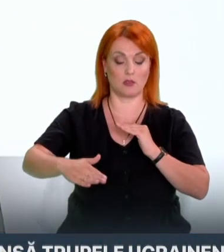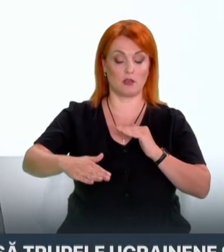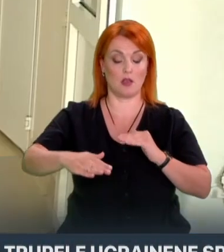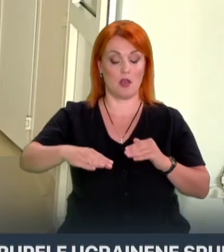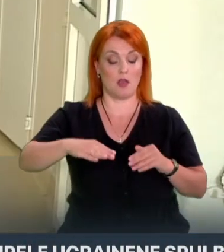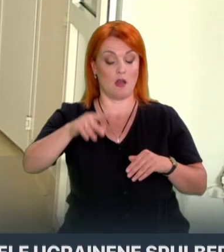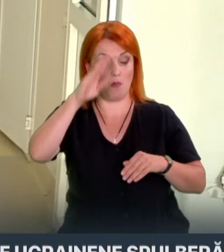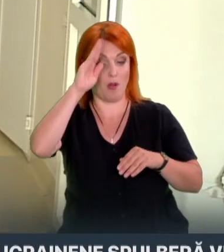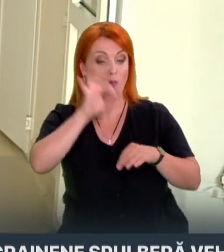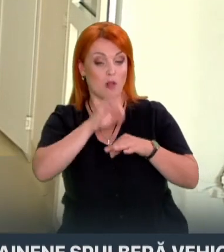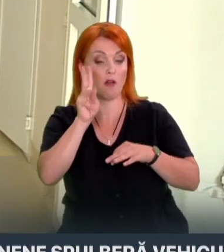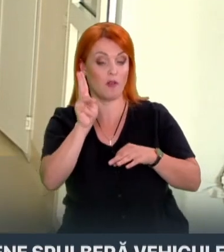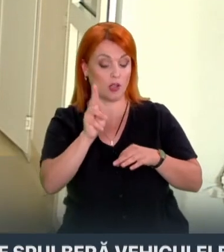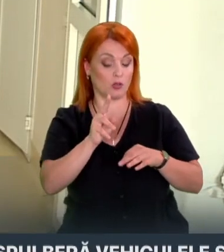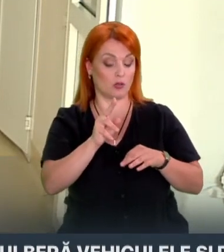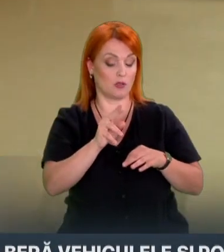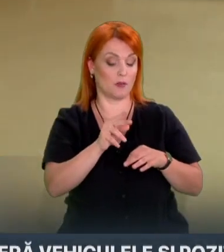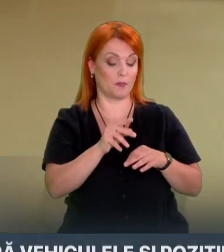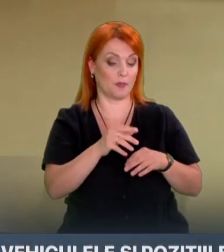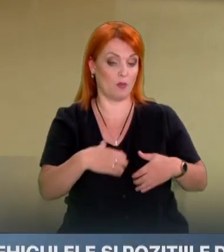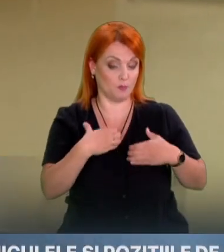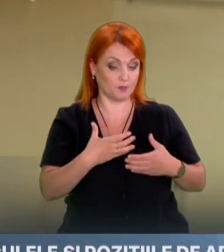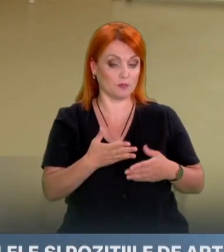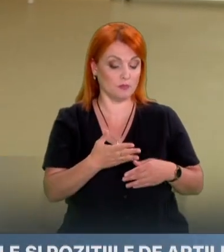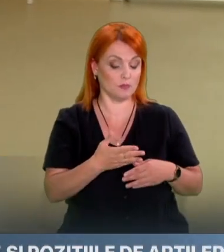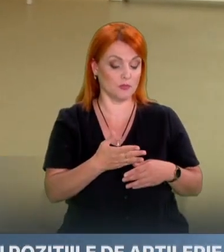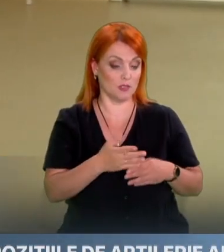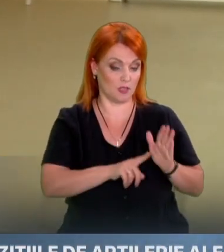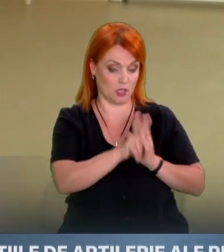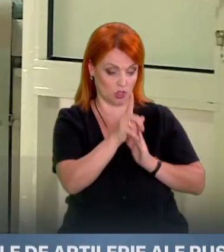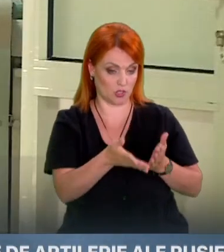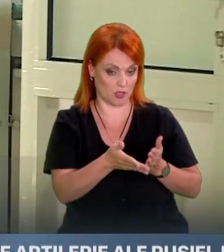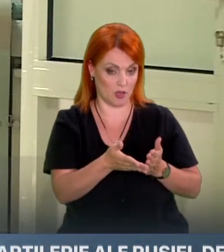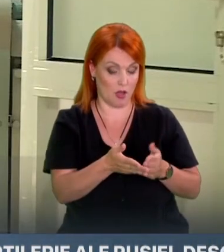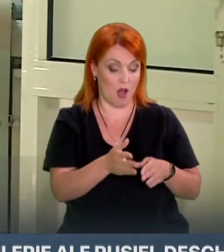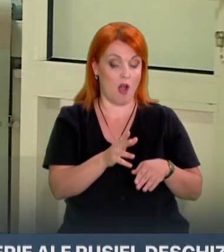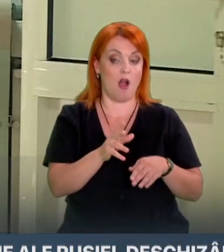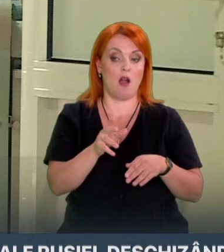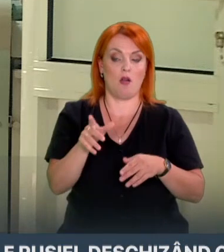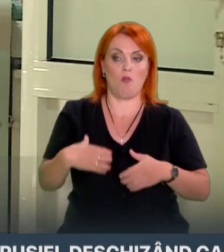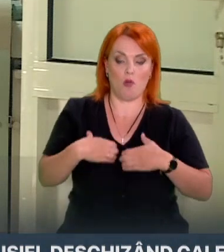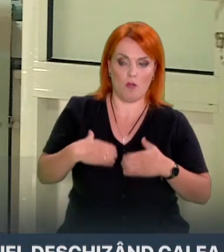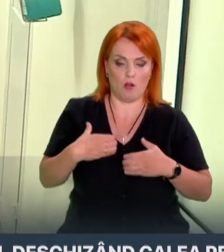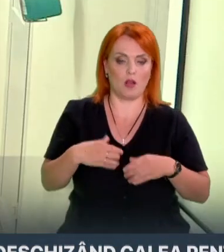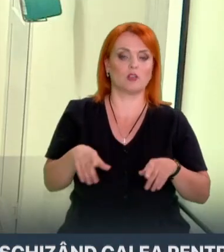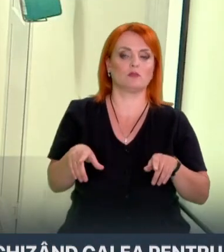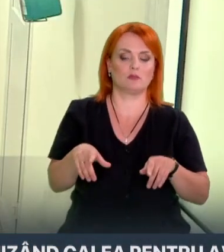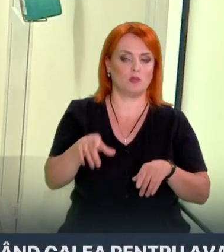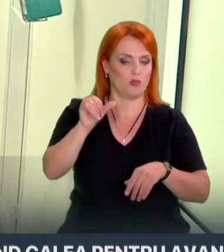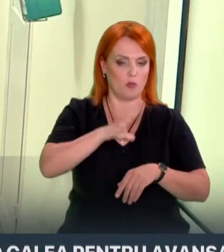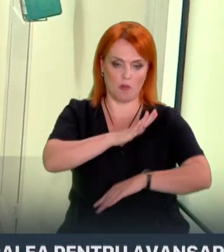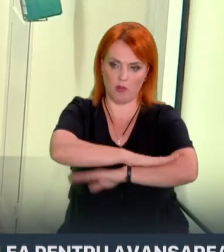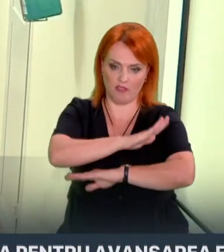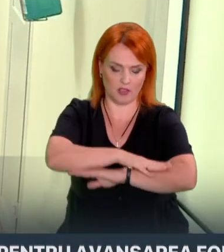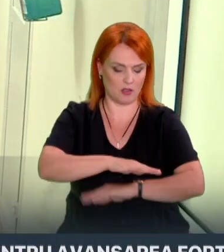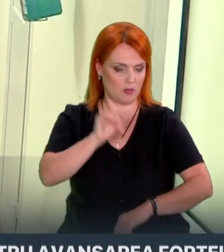în ambulanță pentru acordarea ajutorului medical calificat. În timpul examinării, individul a manifestat un comportament agresiv și